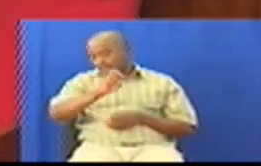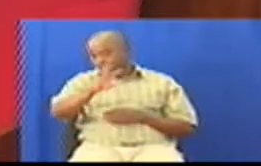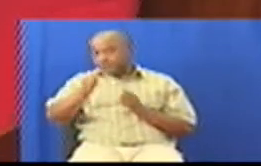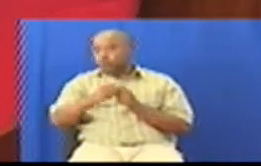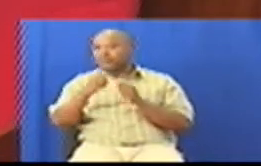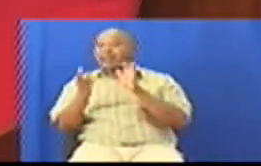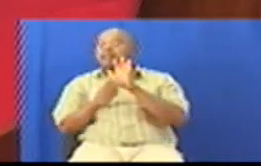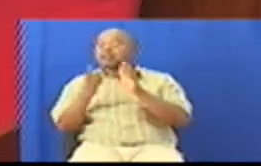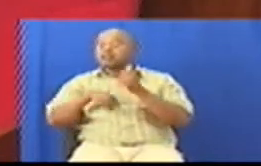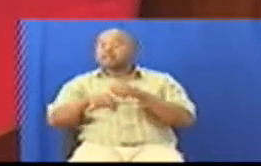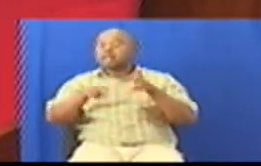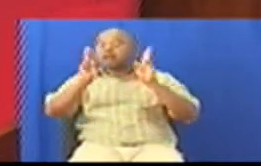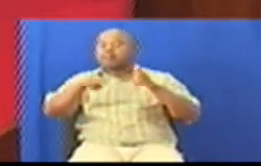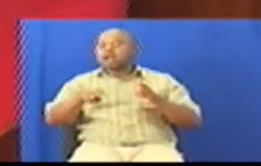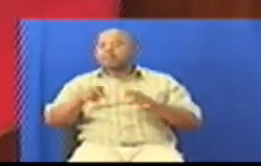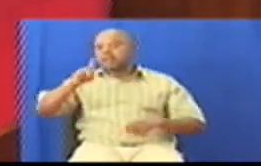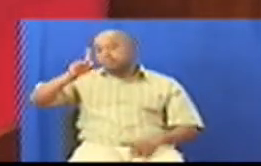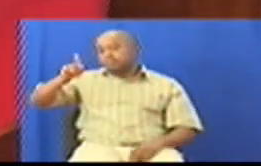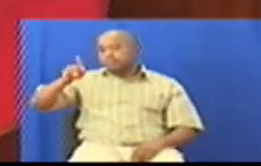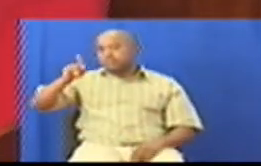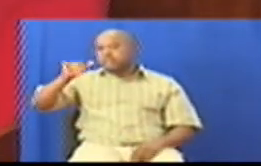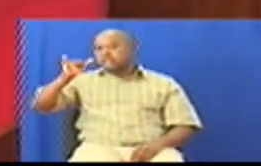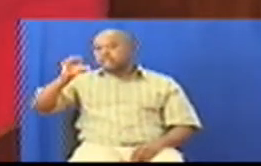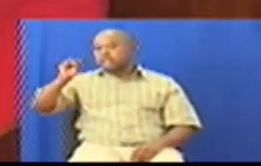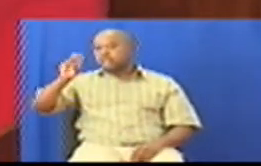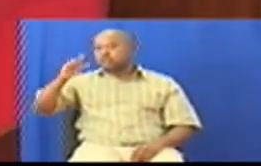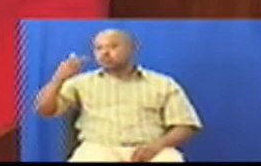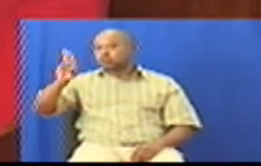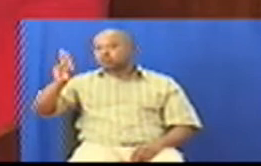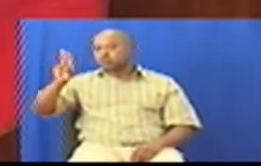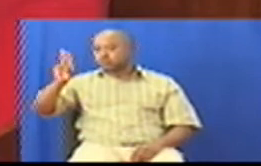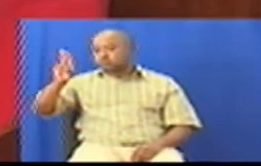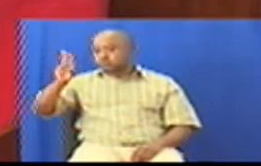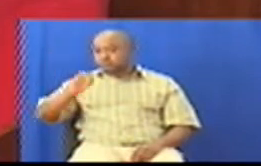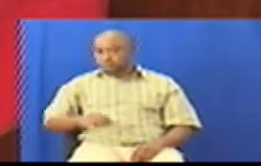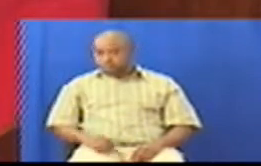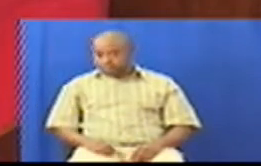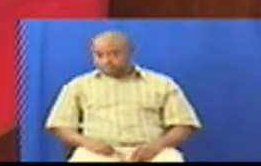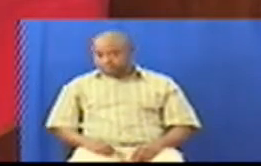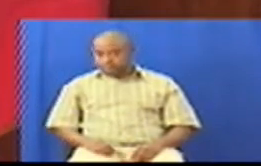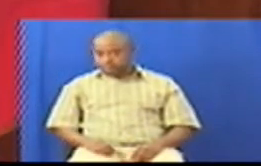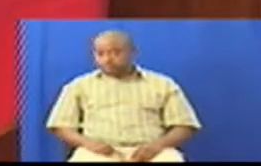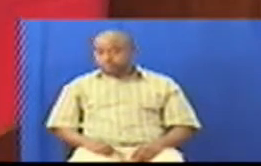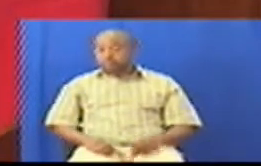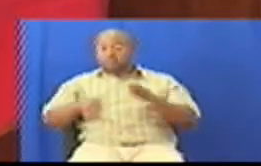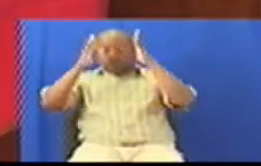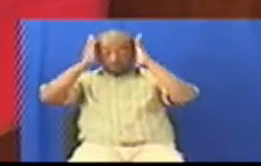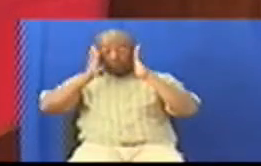katika mahakama ya hakimu mkazi Kisutu. Taarifa Mheshimiwa Speaker. Mheshimiwa